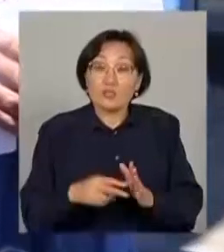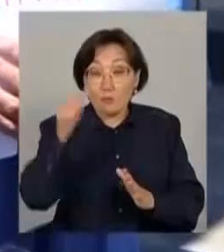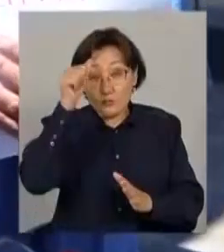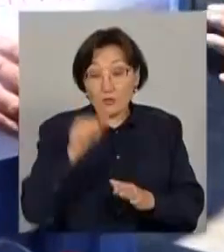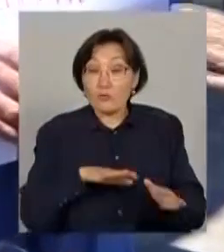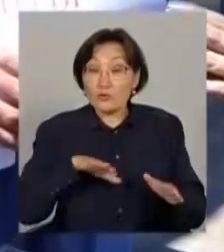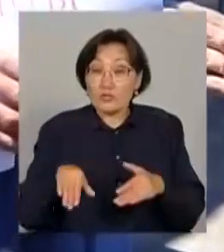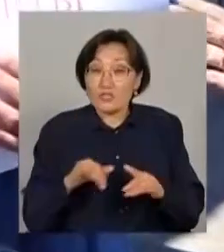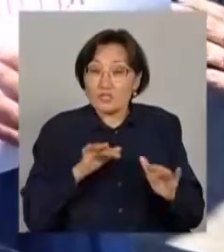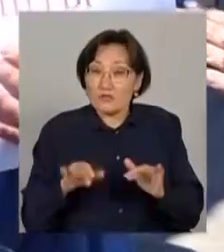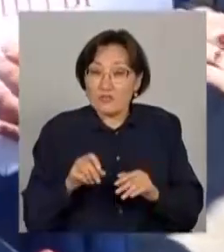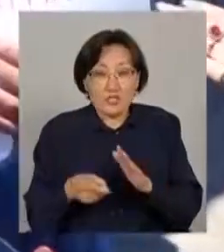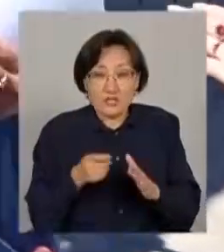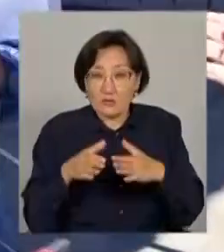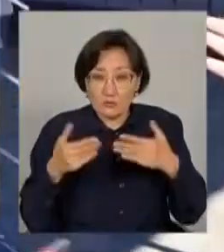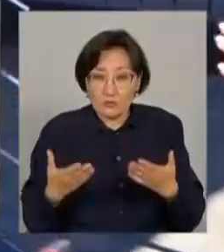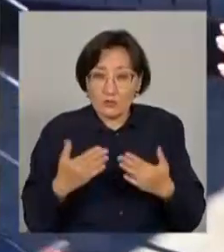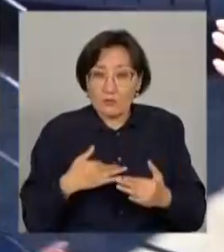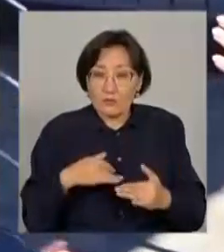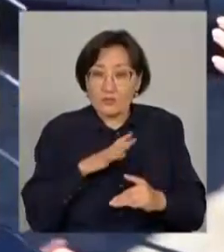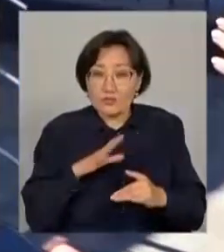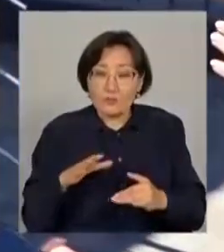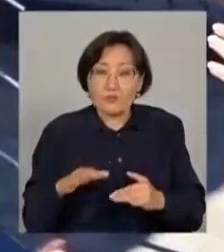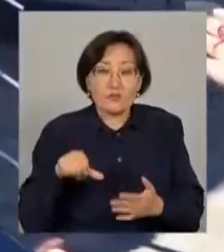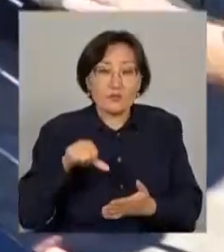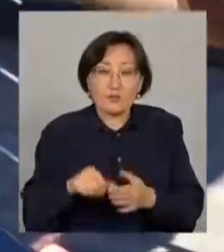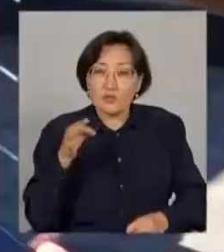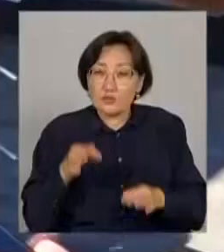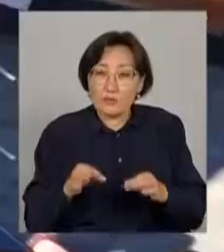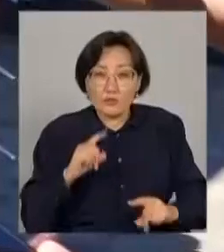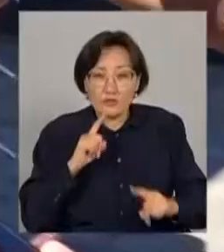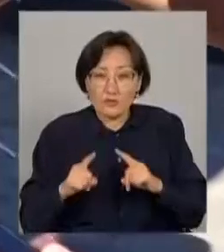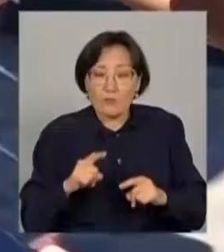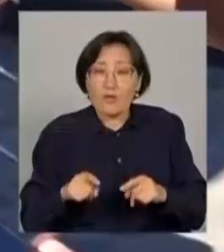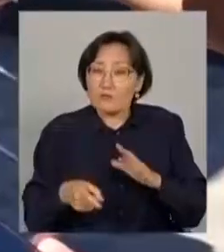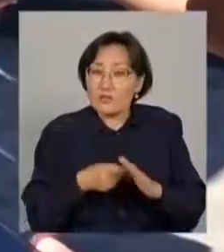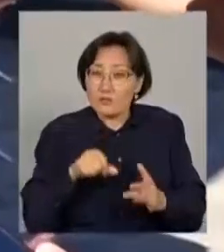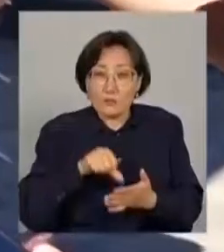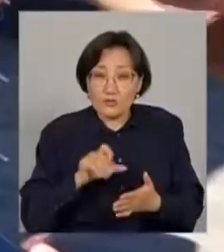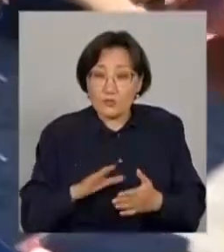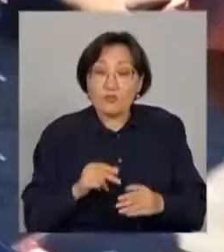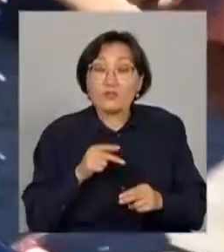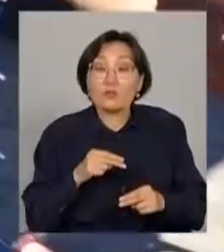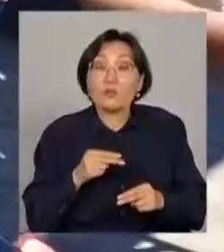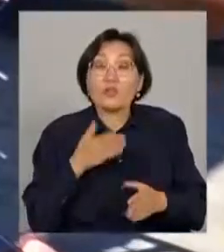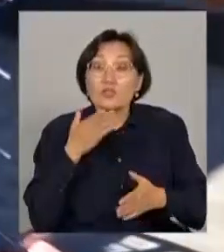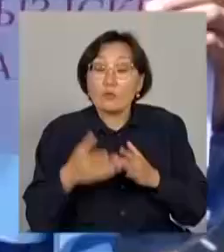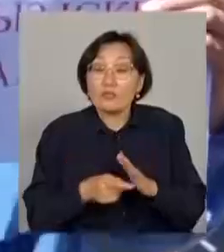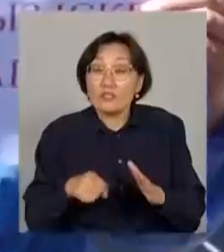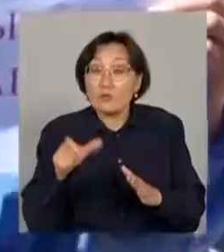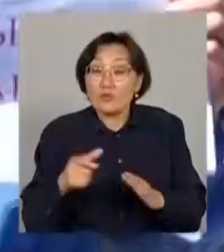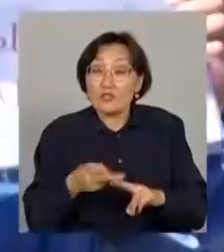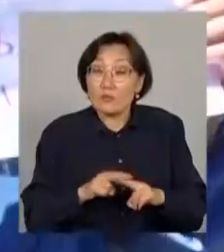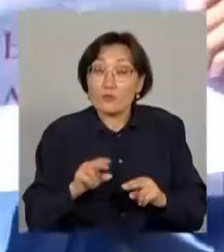7 месяцев прошло, а дело не расследуется. Мы не были вовлечены ни в судебный процесс, ни в расследование. Мы обратились к следователю Нурбулату,